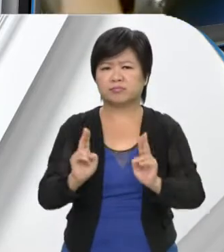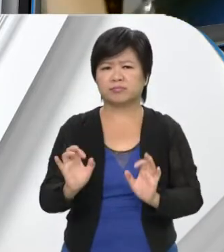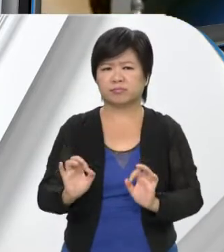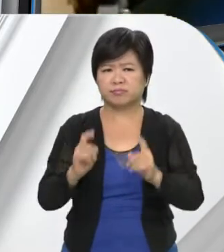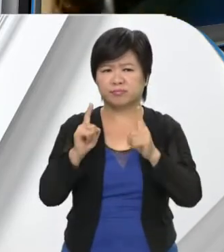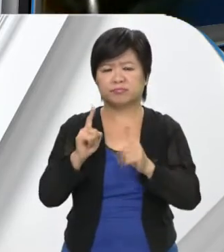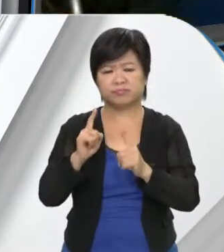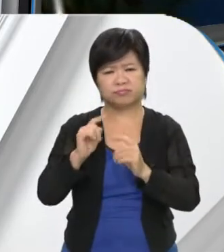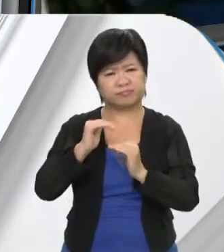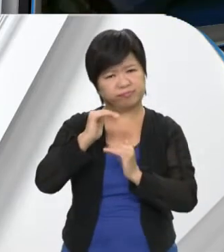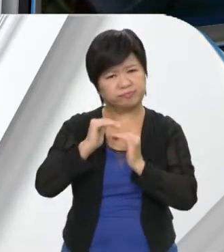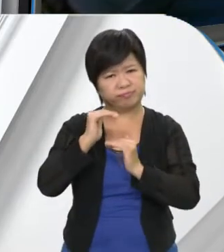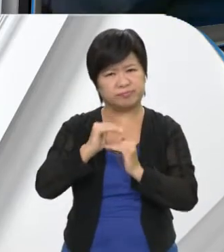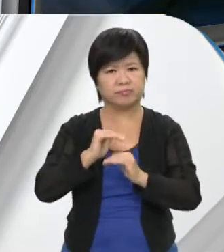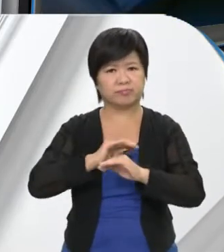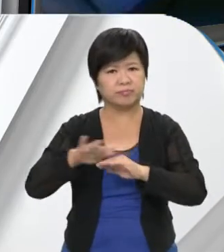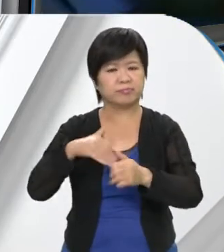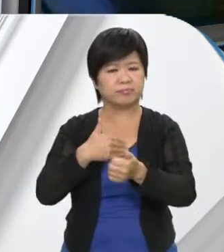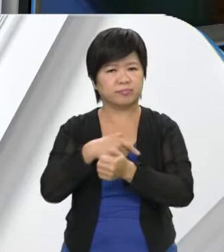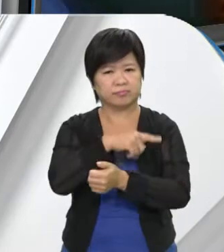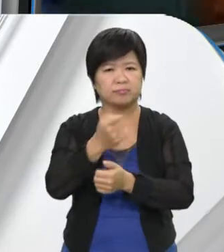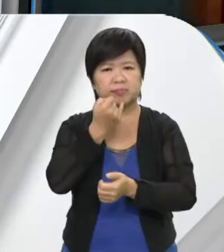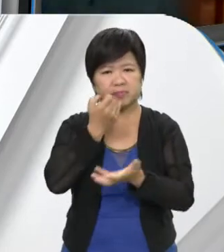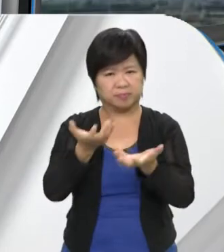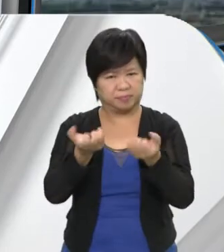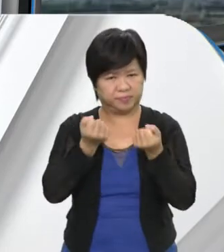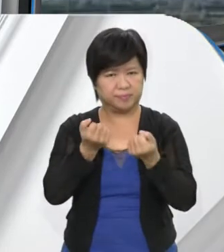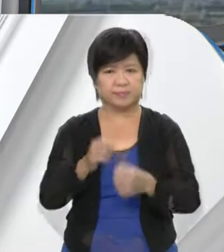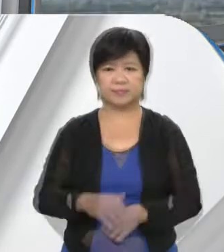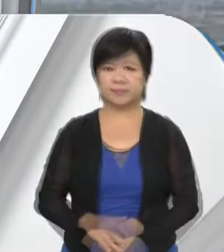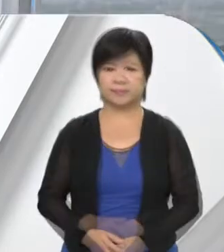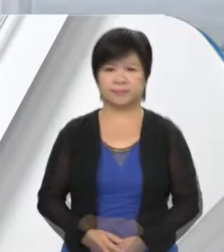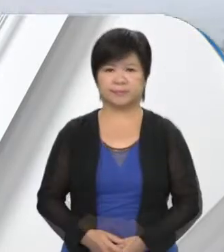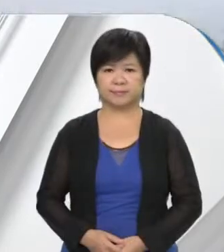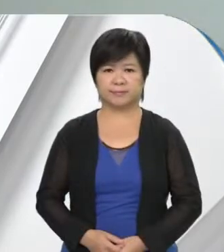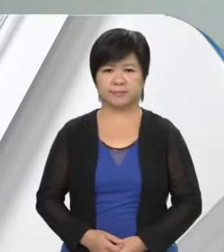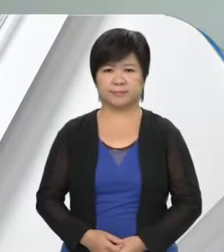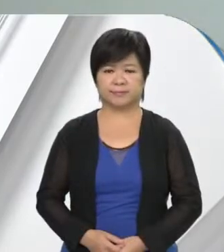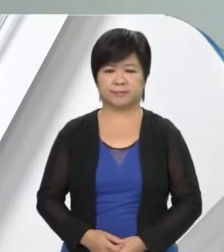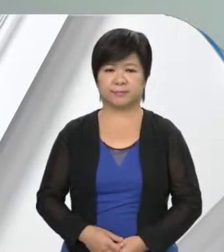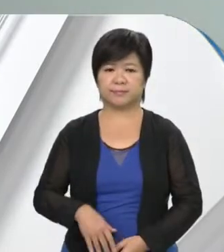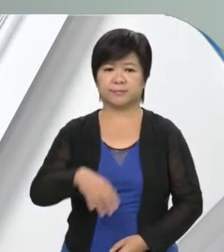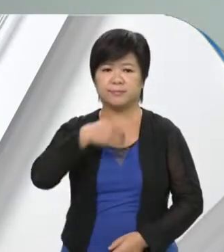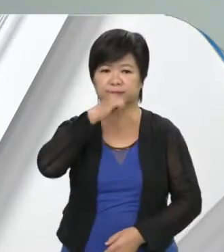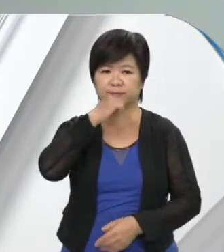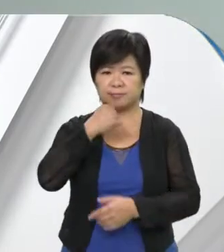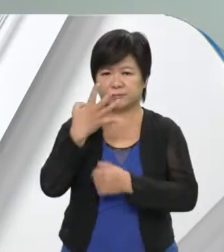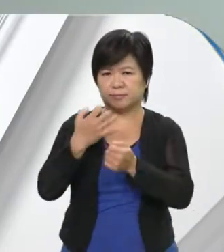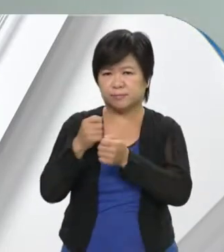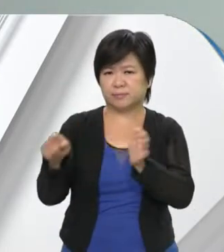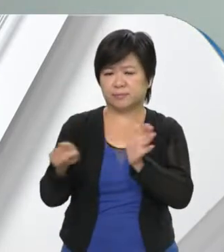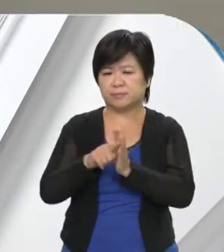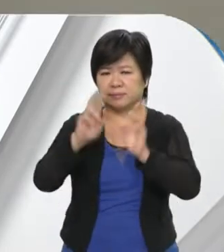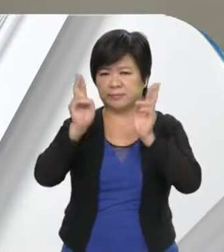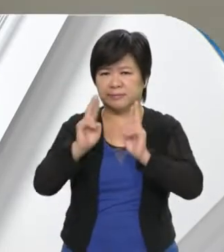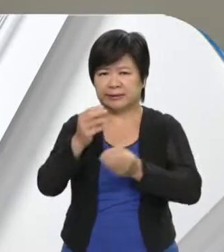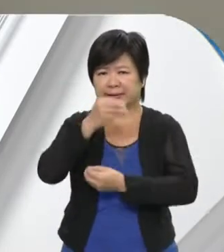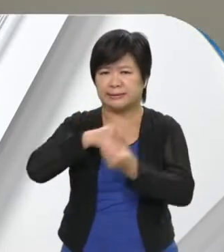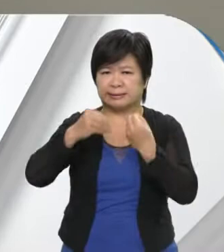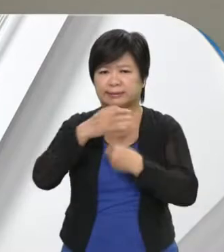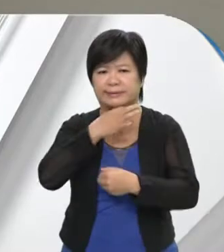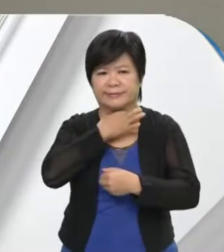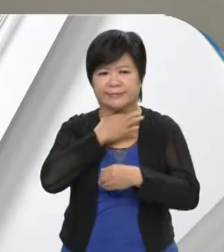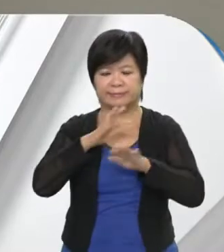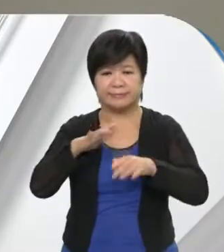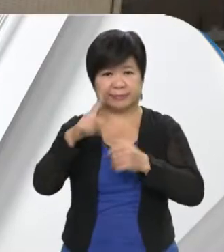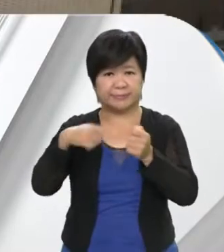是几多，外地大家接受为大家范围地度。 台湾廿多年来天无慢滥用，今年批用用